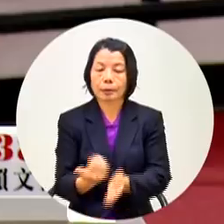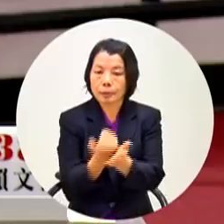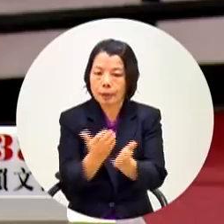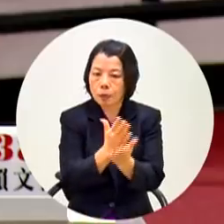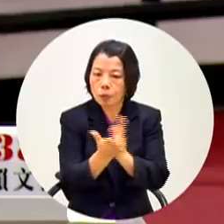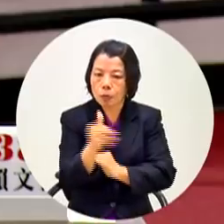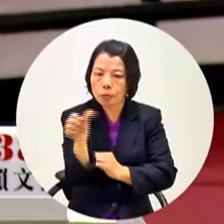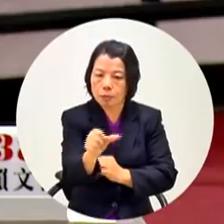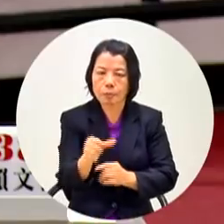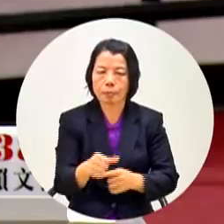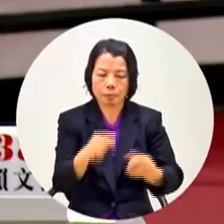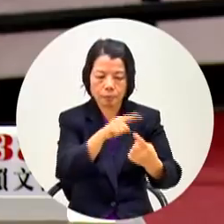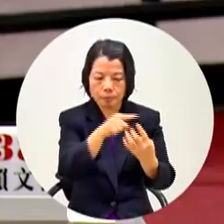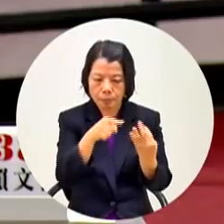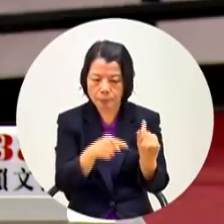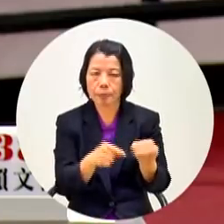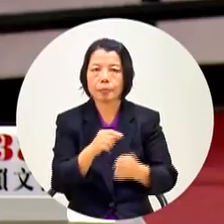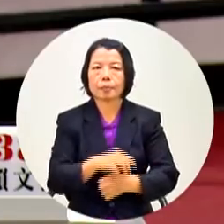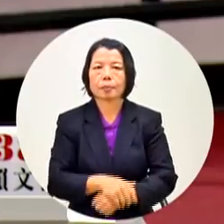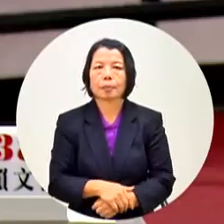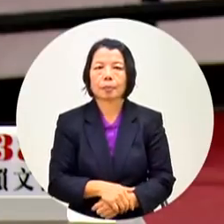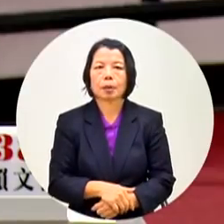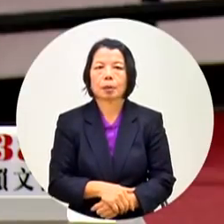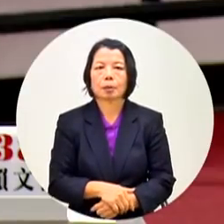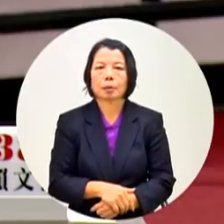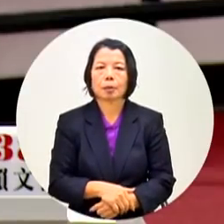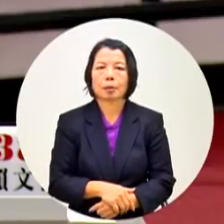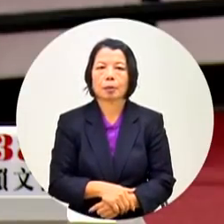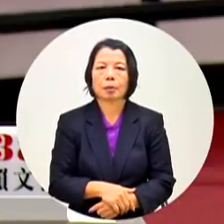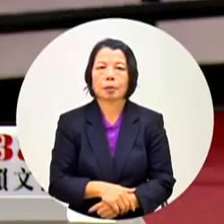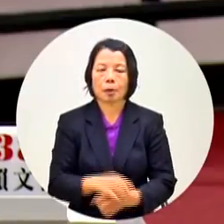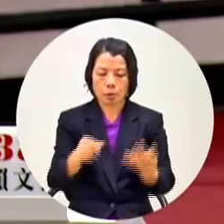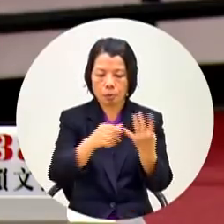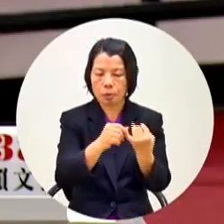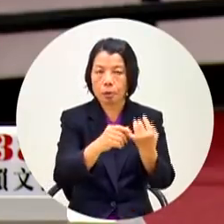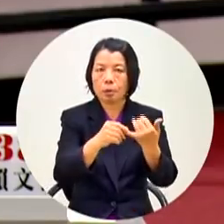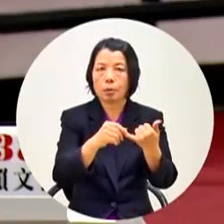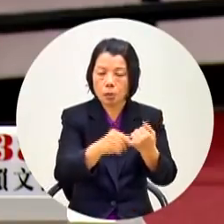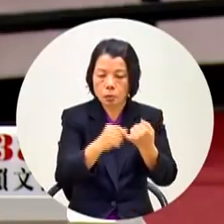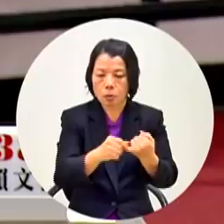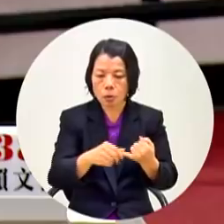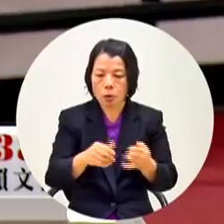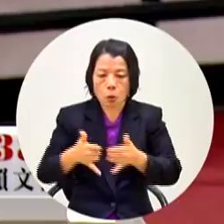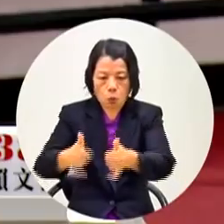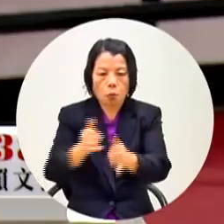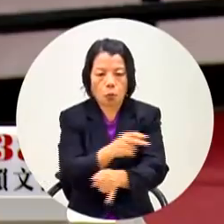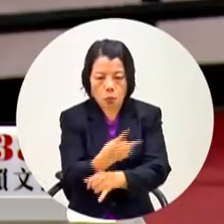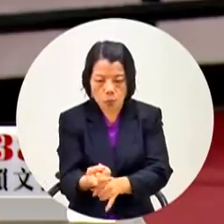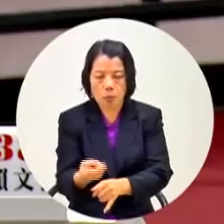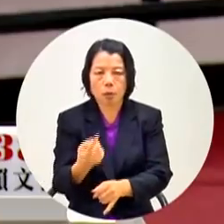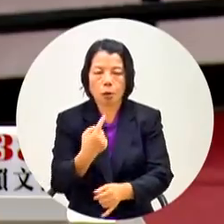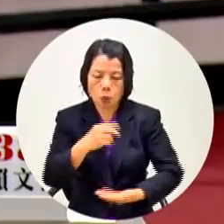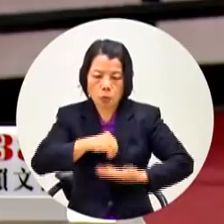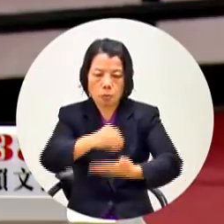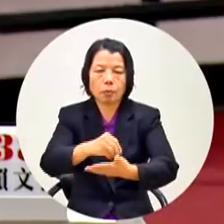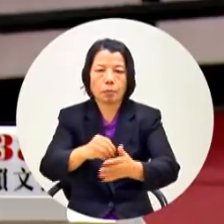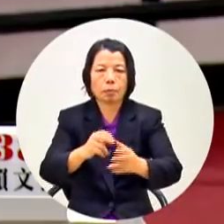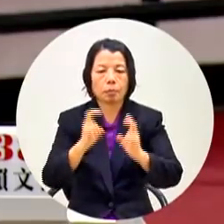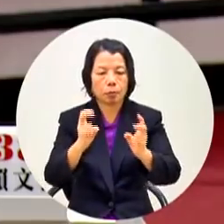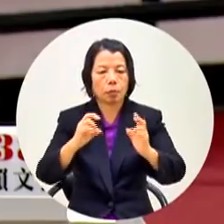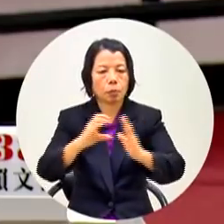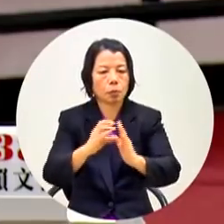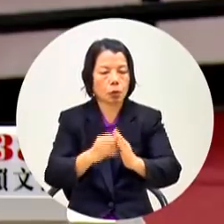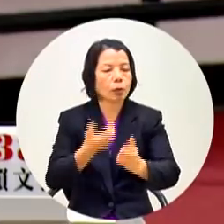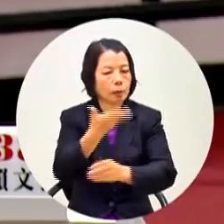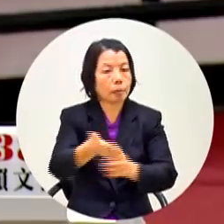目前除了改方案路线，如果要改那个方案，我也提供给捷运局了嘛。那我现在之前有跟他提，我这里跟市长跟很多